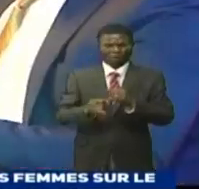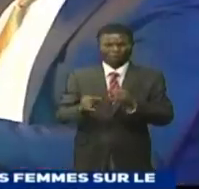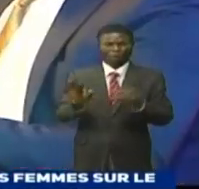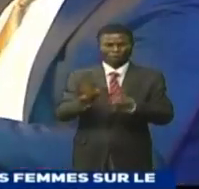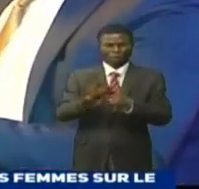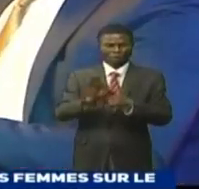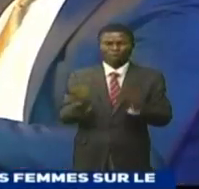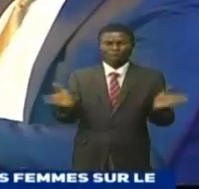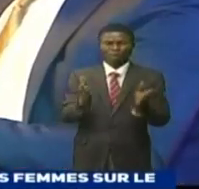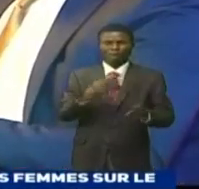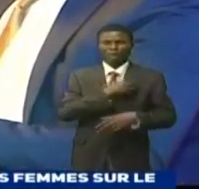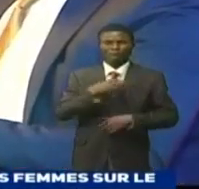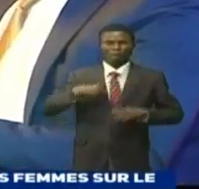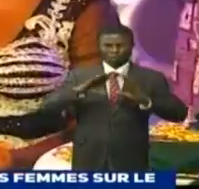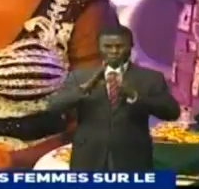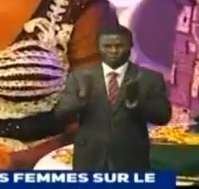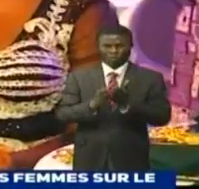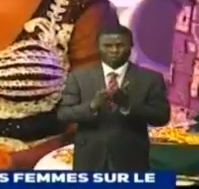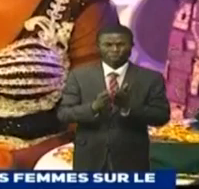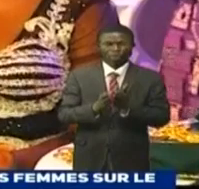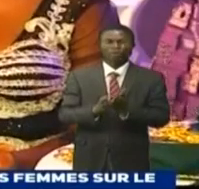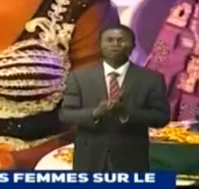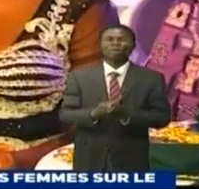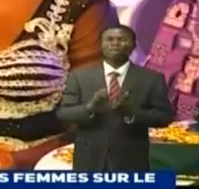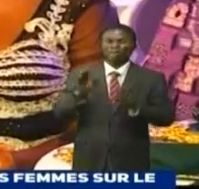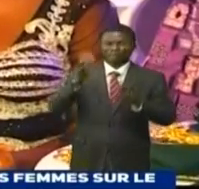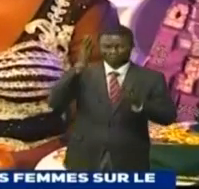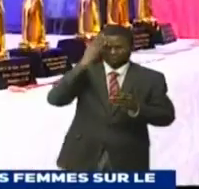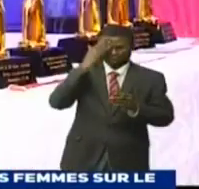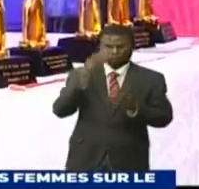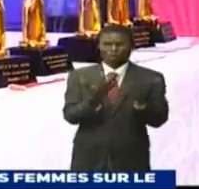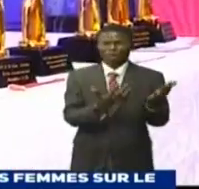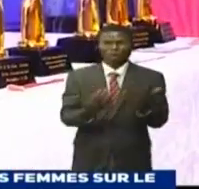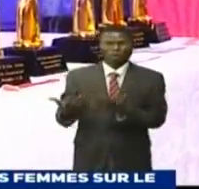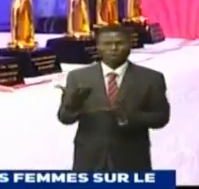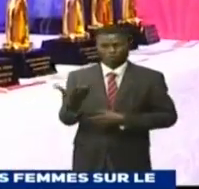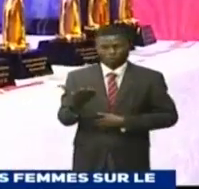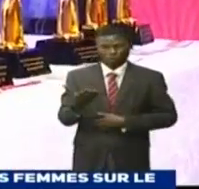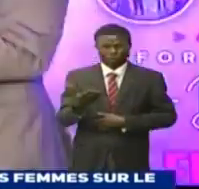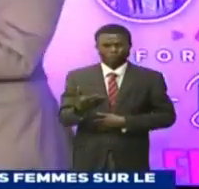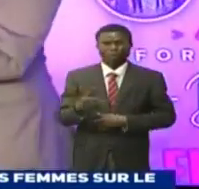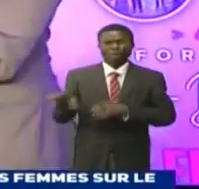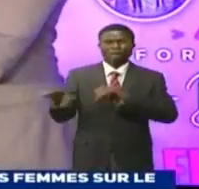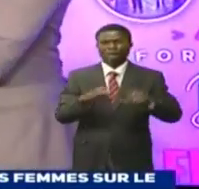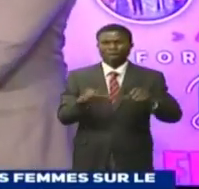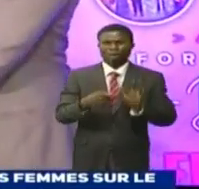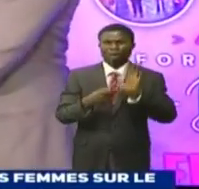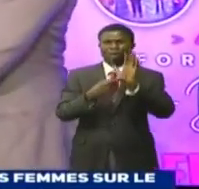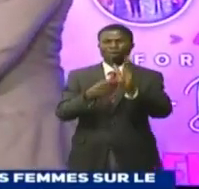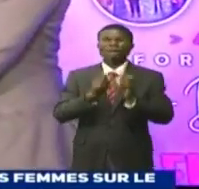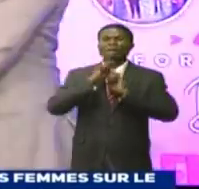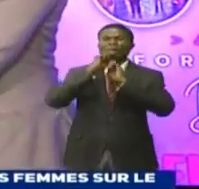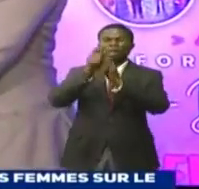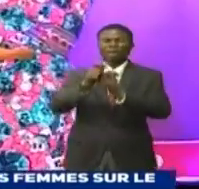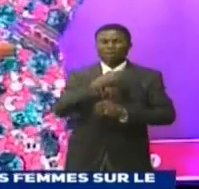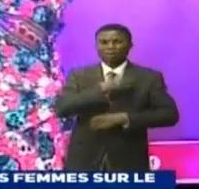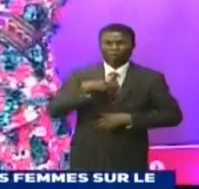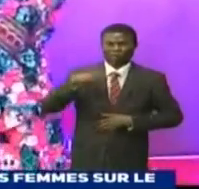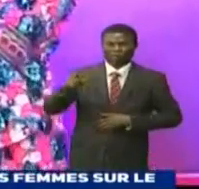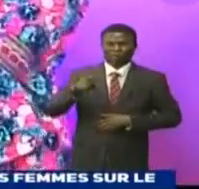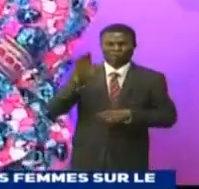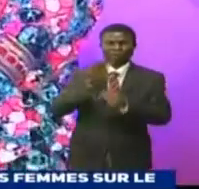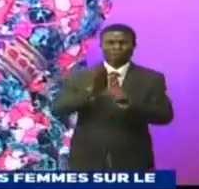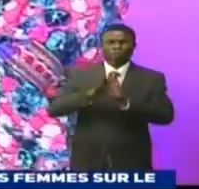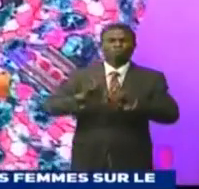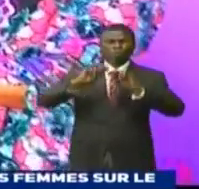assises exhorter les femmes à la culture du numérique c'était cérémonie a été marqué par la remise des trophées Adassa de plusieurs